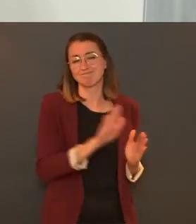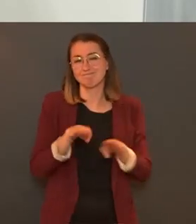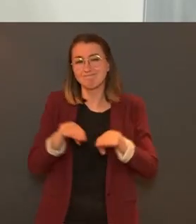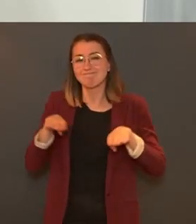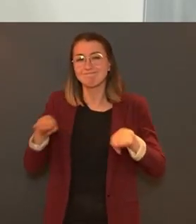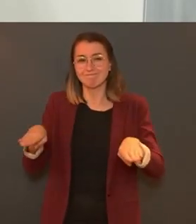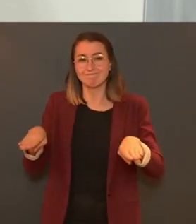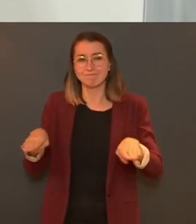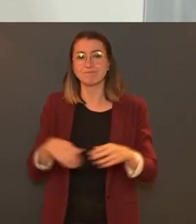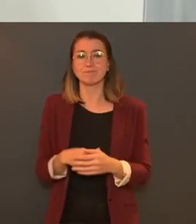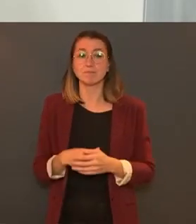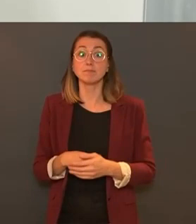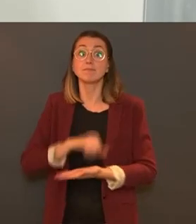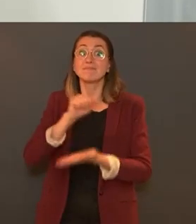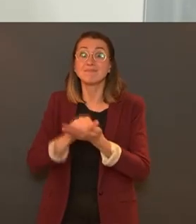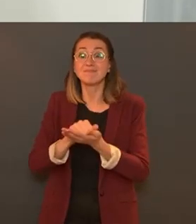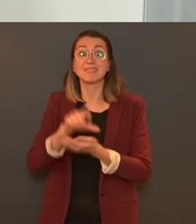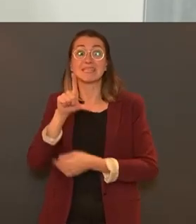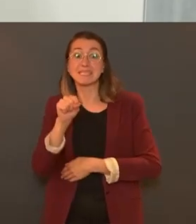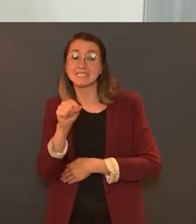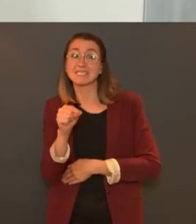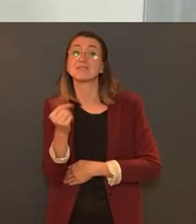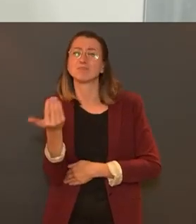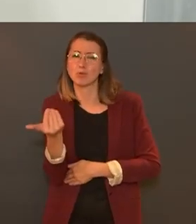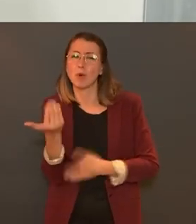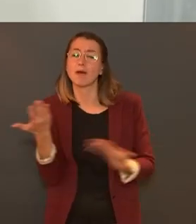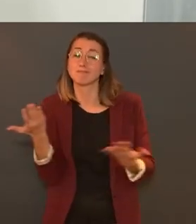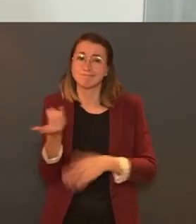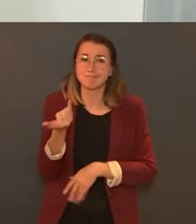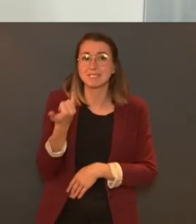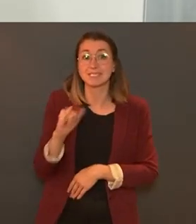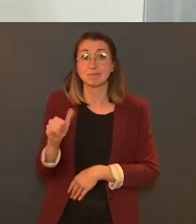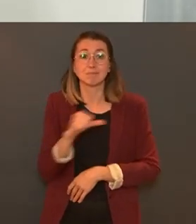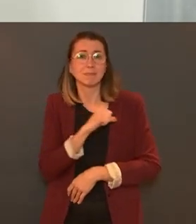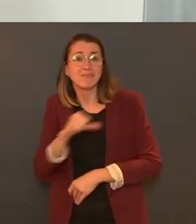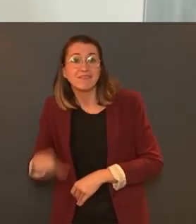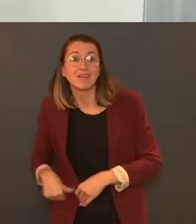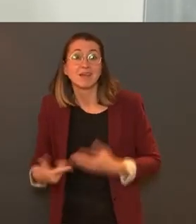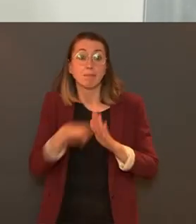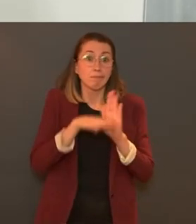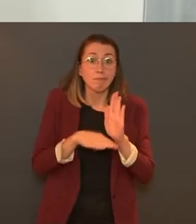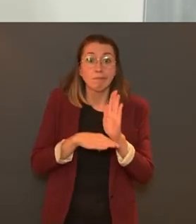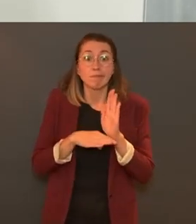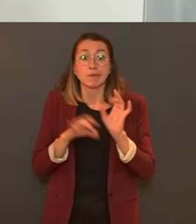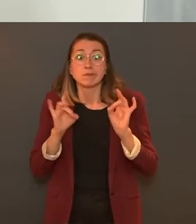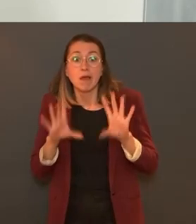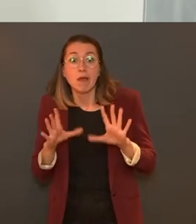mais simplement plus vous allez avoir de monde dans des circonstances moins contrôlées, plus le risque est